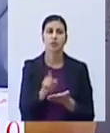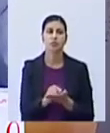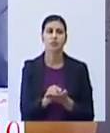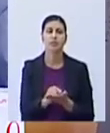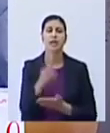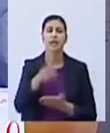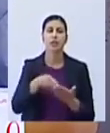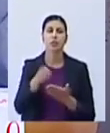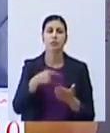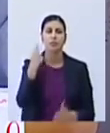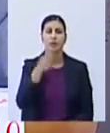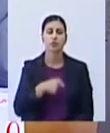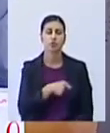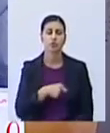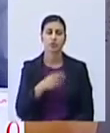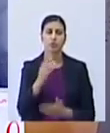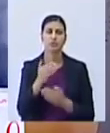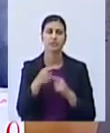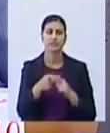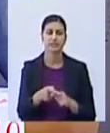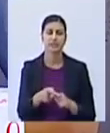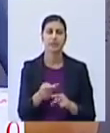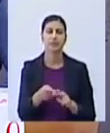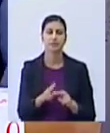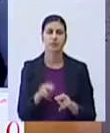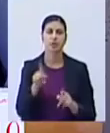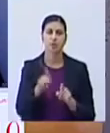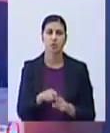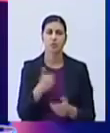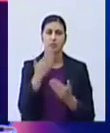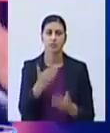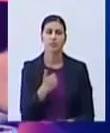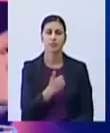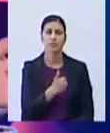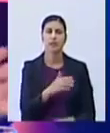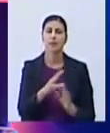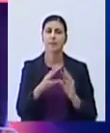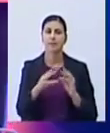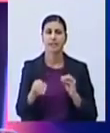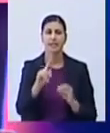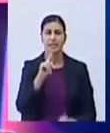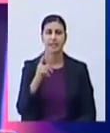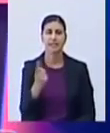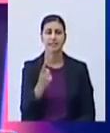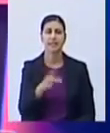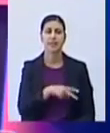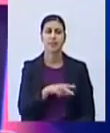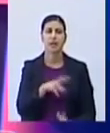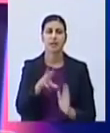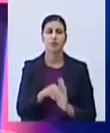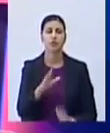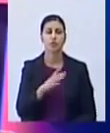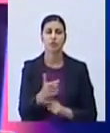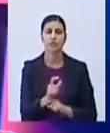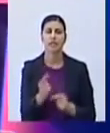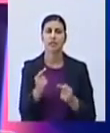აუცილებლად გავაუქმეთ მაჟორიტარულ სისტემას. მერც აი ამასთან დაკავშირებით აუცილებლად ვკითხავთ თუ რატომ, იმიტომ რომ მთელი წლის განმავლობაში საკანონმდებლო ორგანოში იყო ძალიან